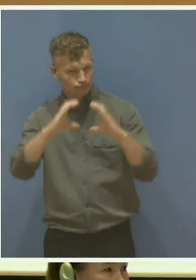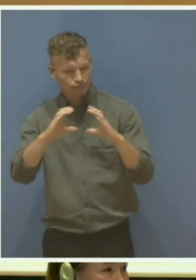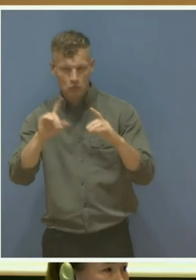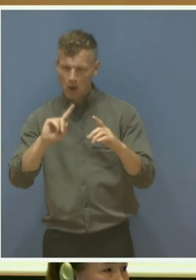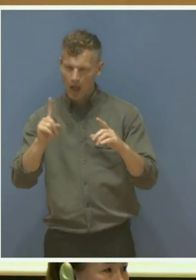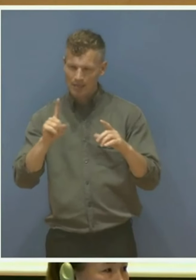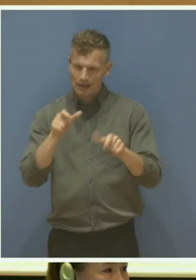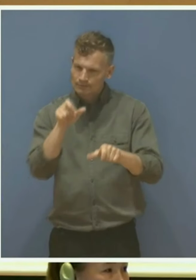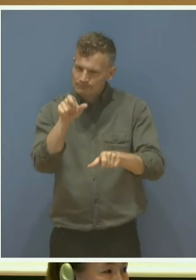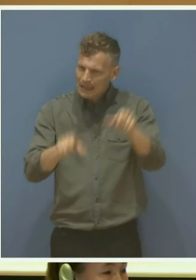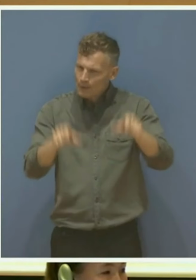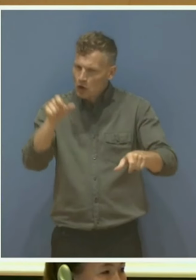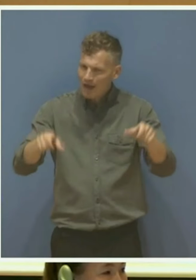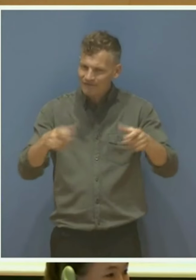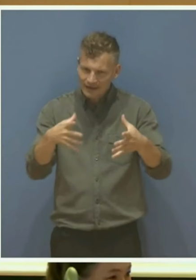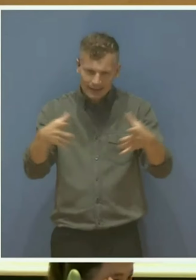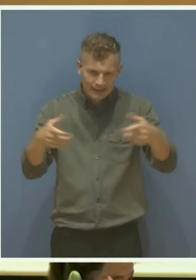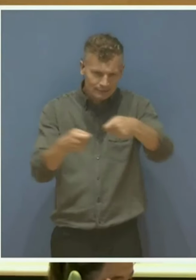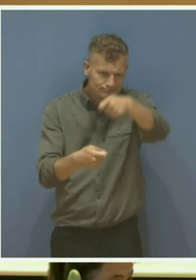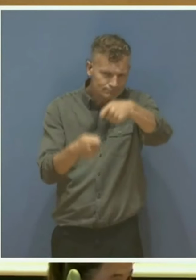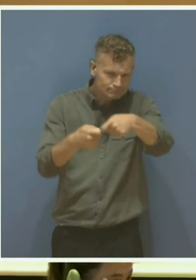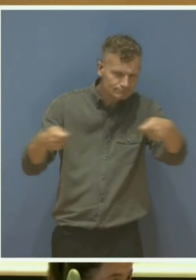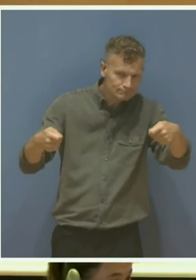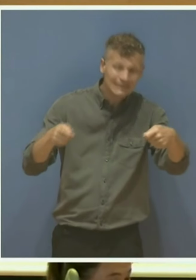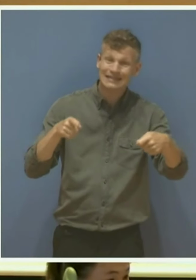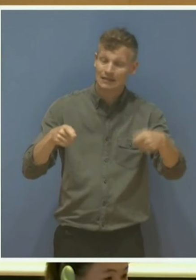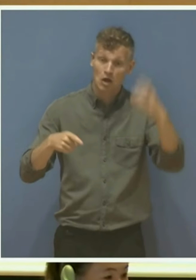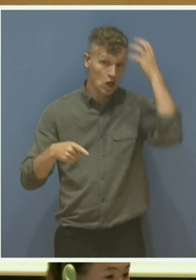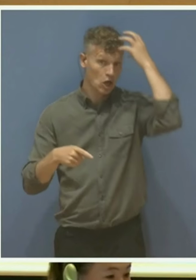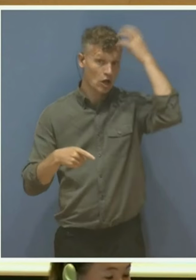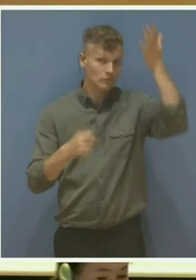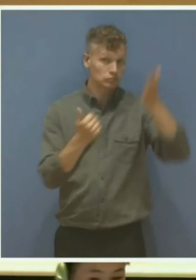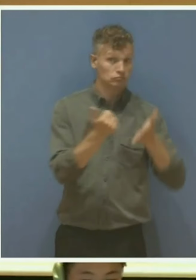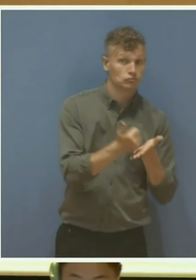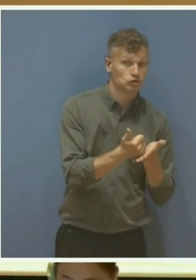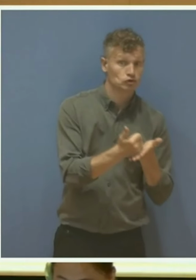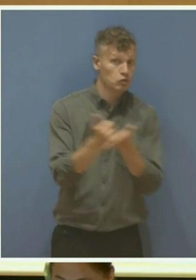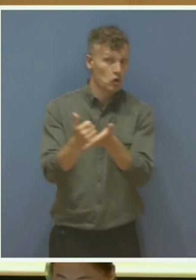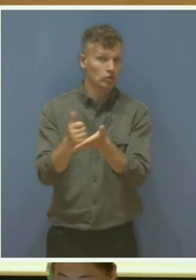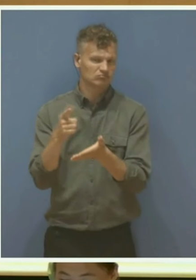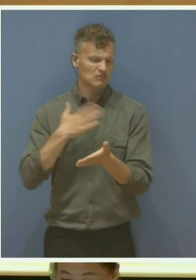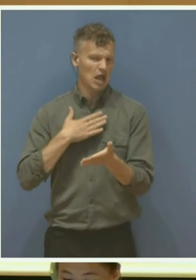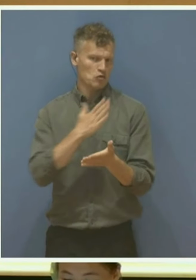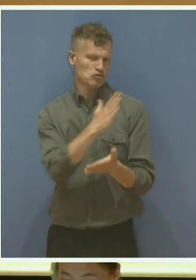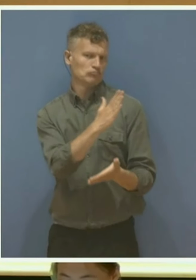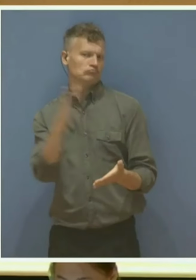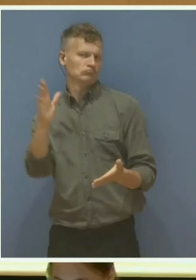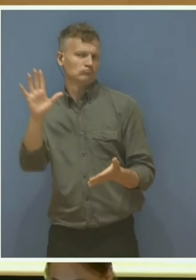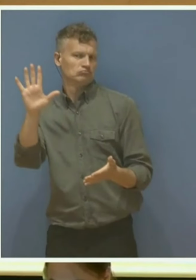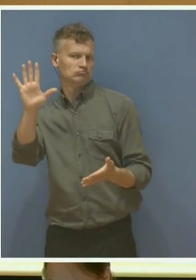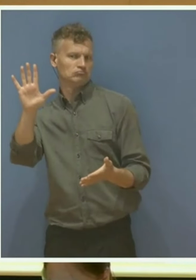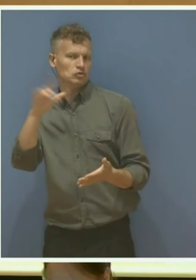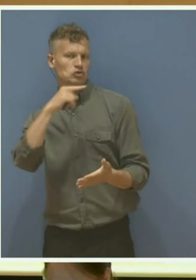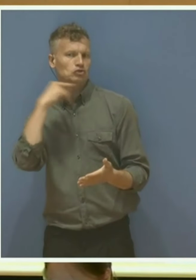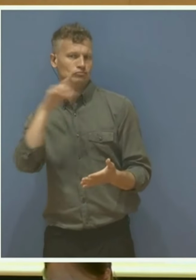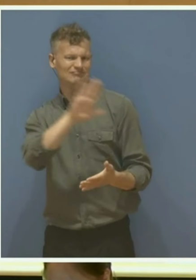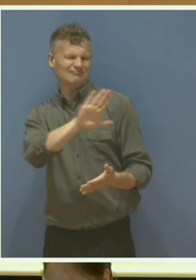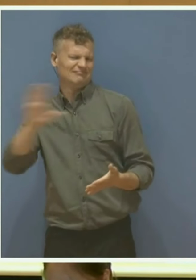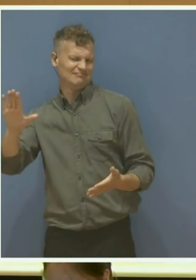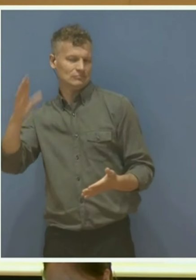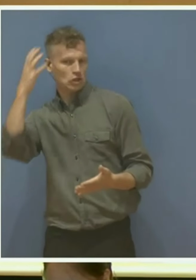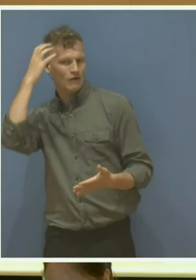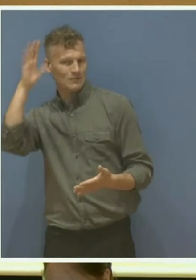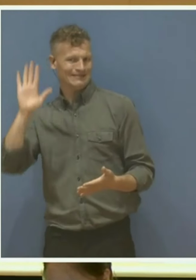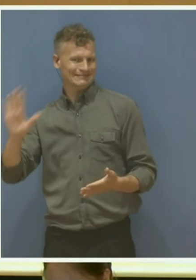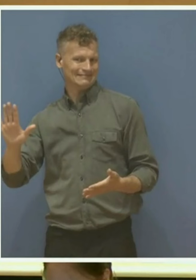власти Камчатки. В завершение хотел бы рекомендовать двум экспертным механизмам ООН включить в повестку работы будущей сессии оценку